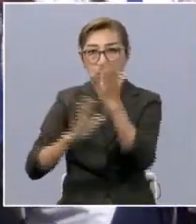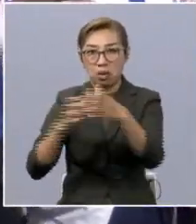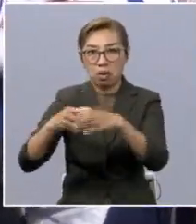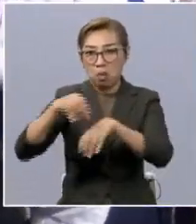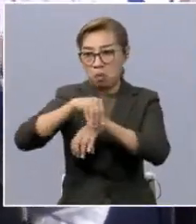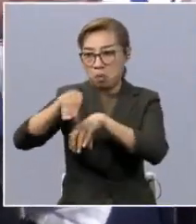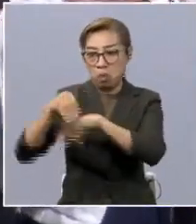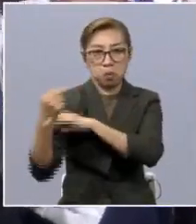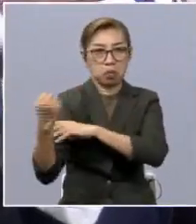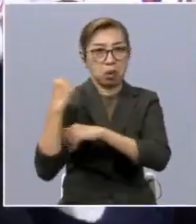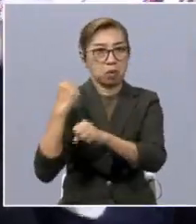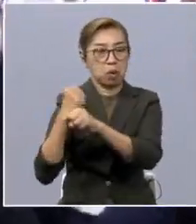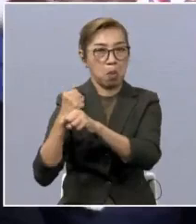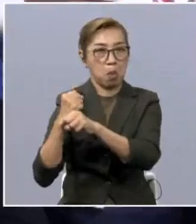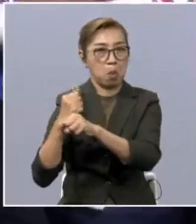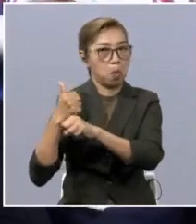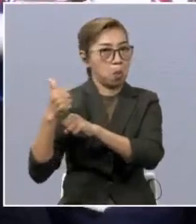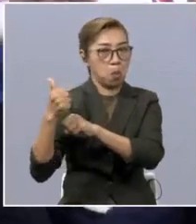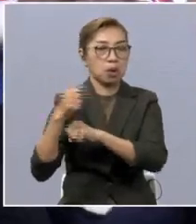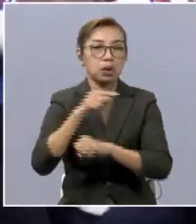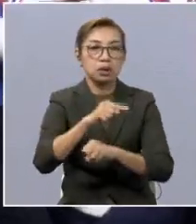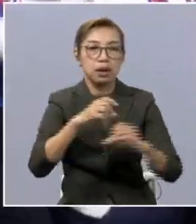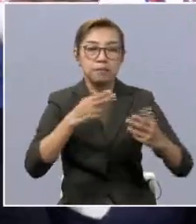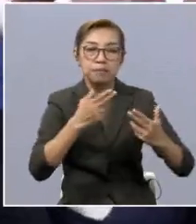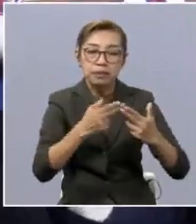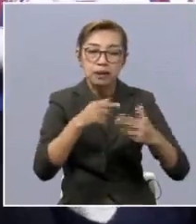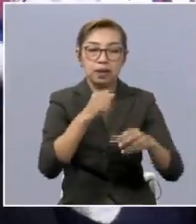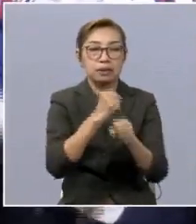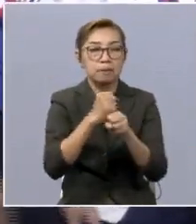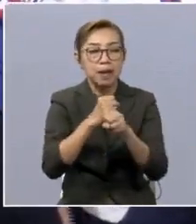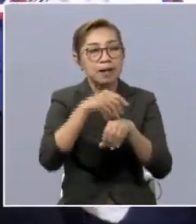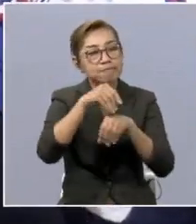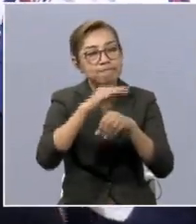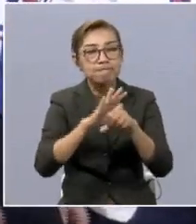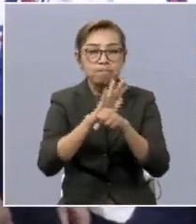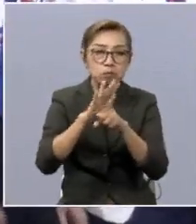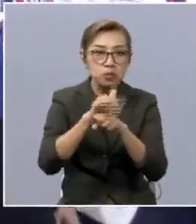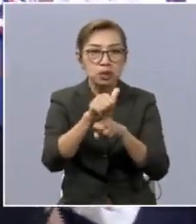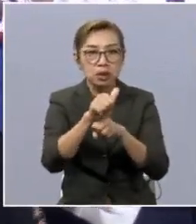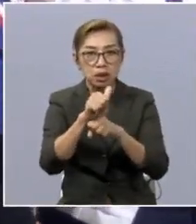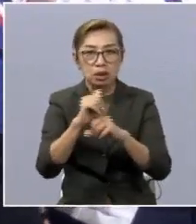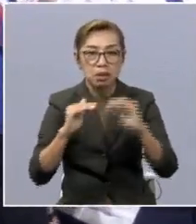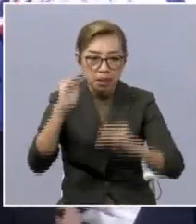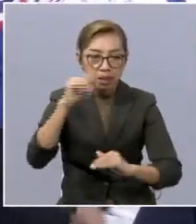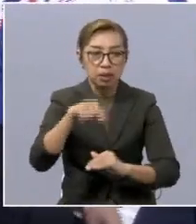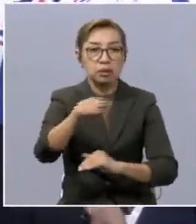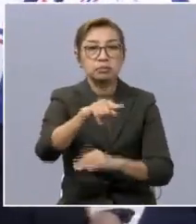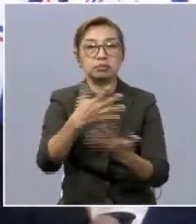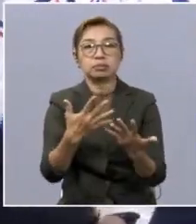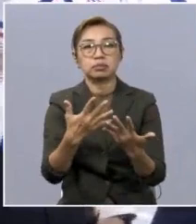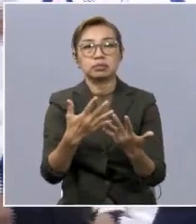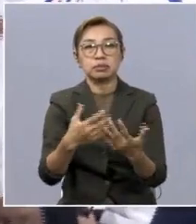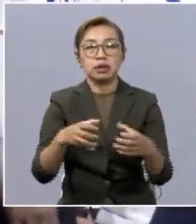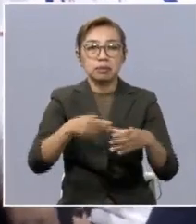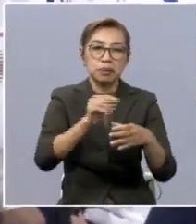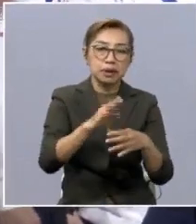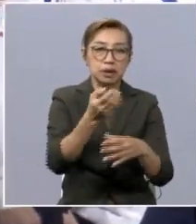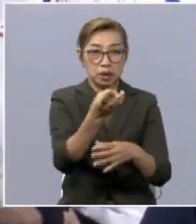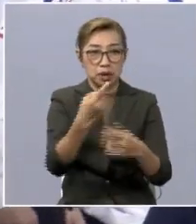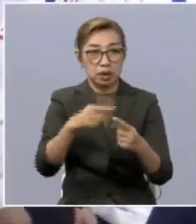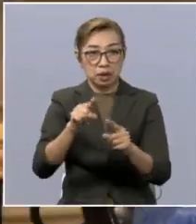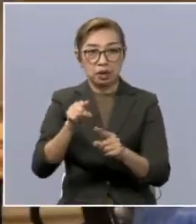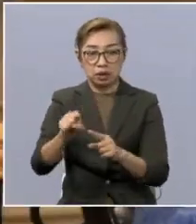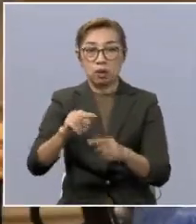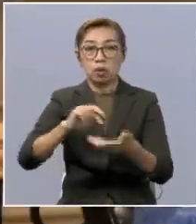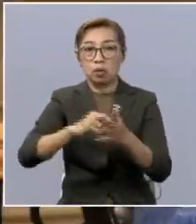ศจะแลนสไลด์แต่ตั้งสาขาพรรคได้น้อยกว่าภูมิใจไทยอาจารย์ธนพรอธิบายนะฮะว่าสูตรการเมือง3แกนพรรคน้อยเสีย